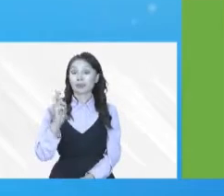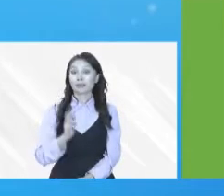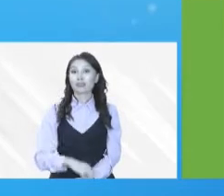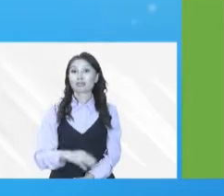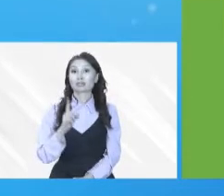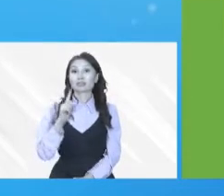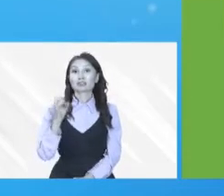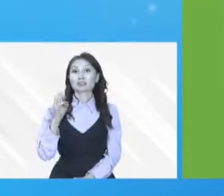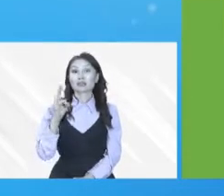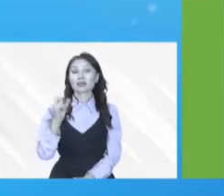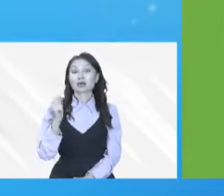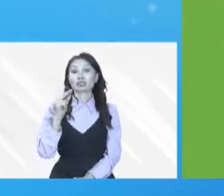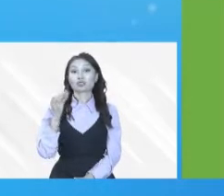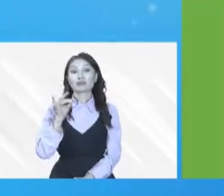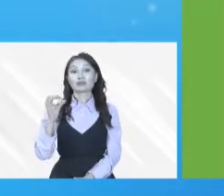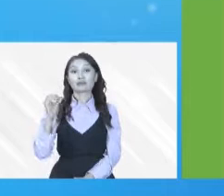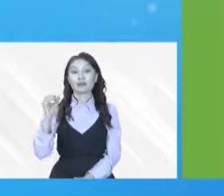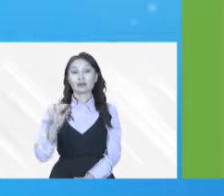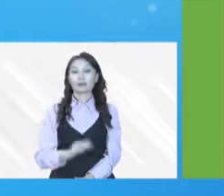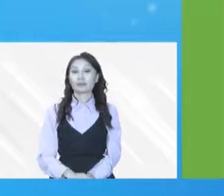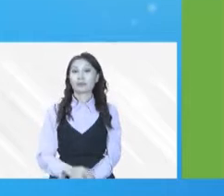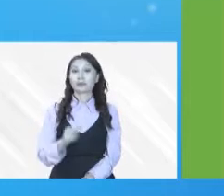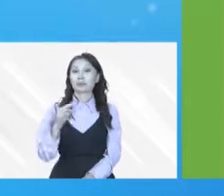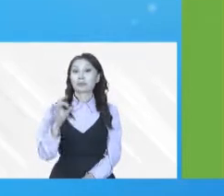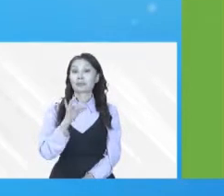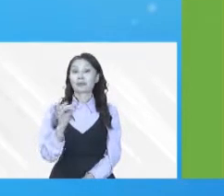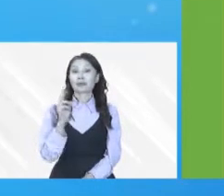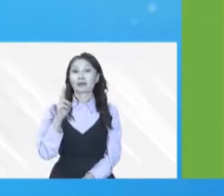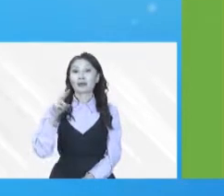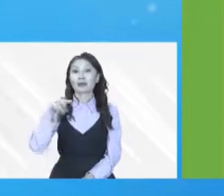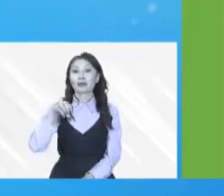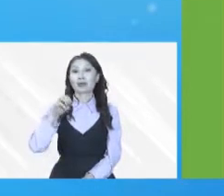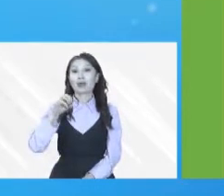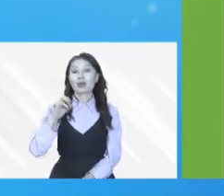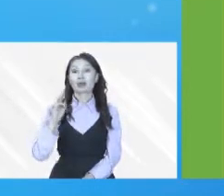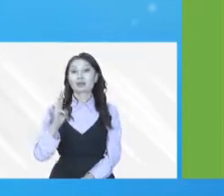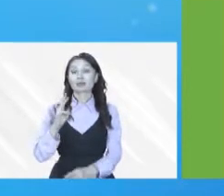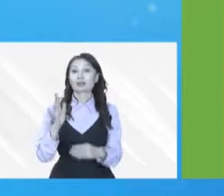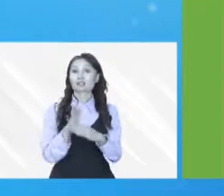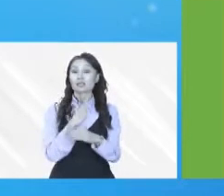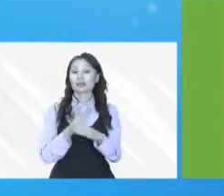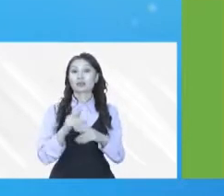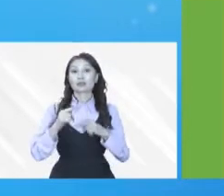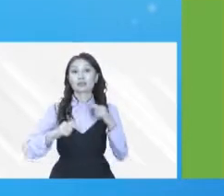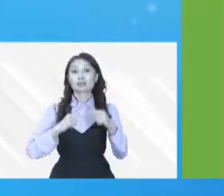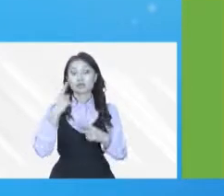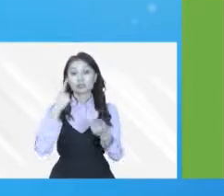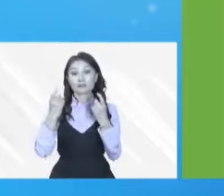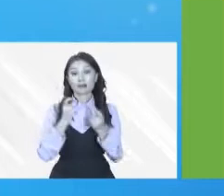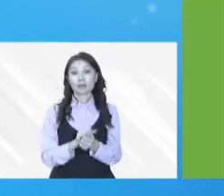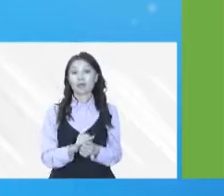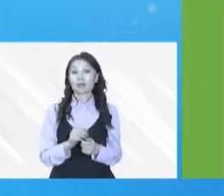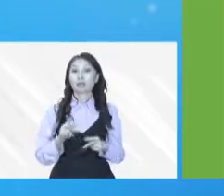Биологическое значение деления клетки. При клеточном делении наследственная